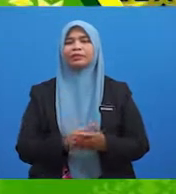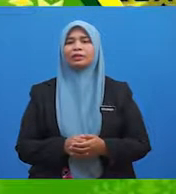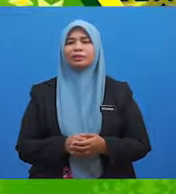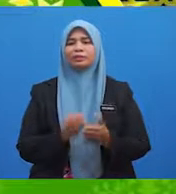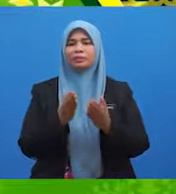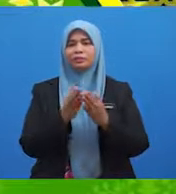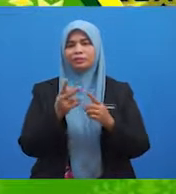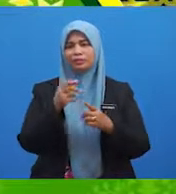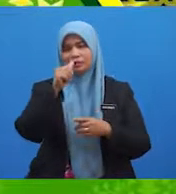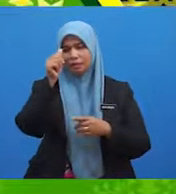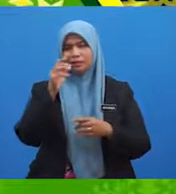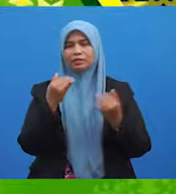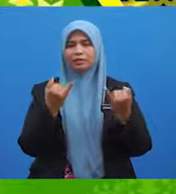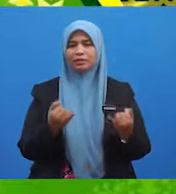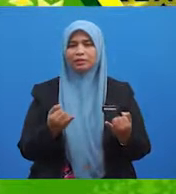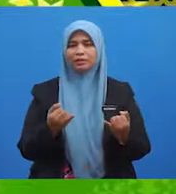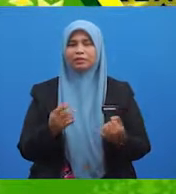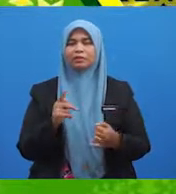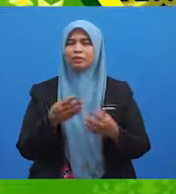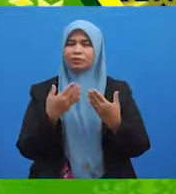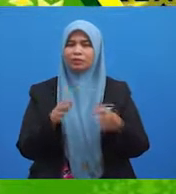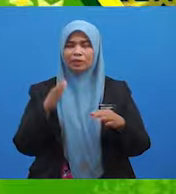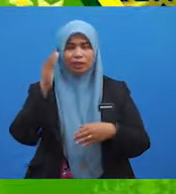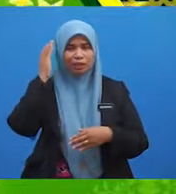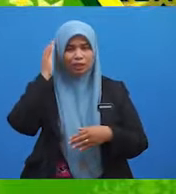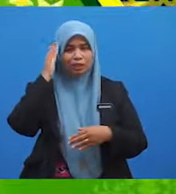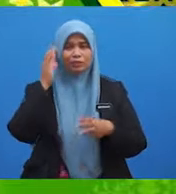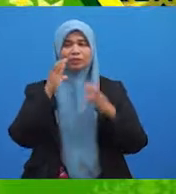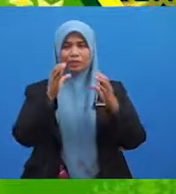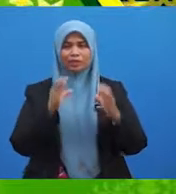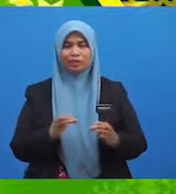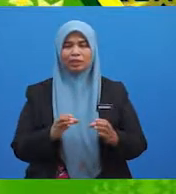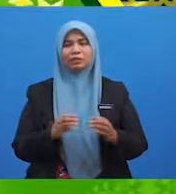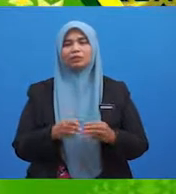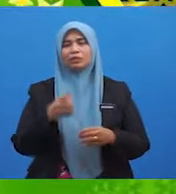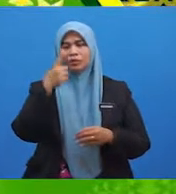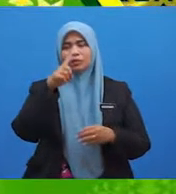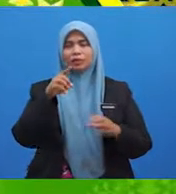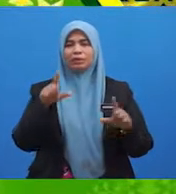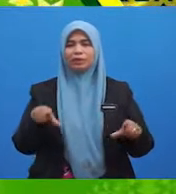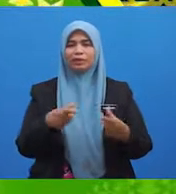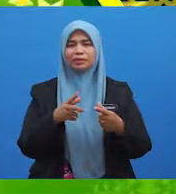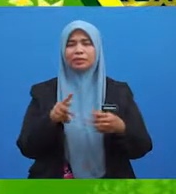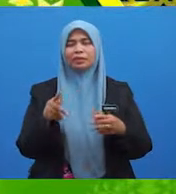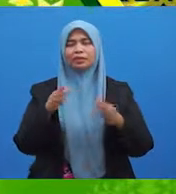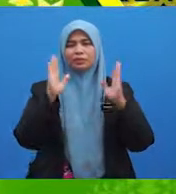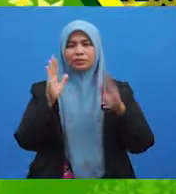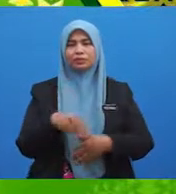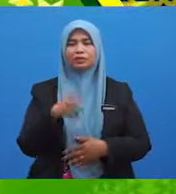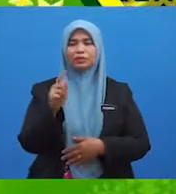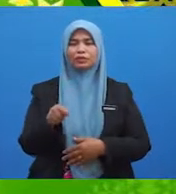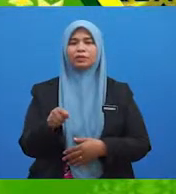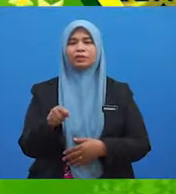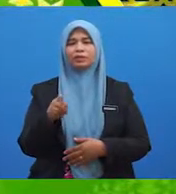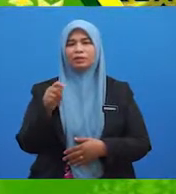Alhamdulillah, sekarang kita sudah mengetahui kaifiat, cara untuk melaksanakan solat sunat